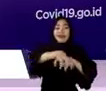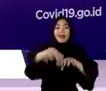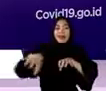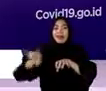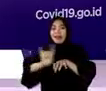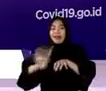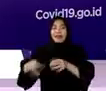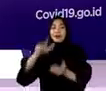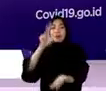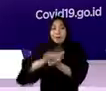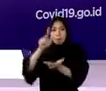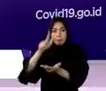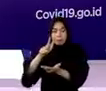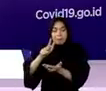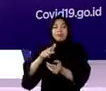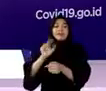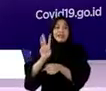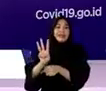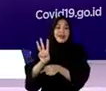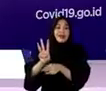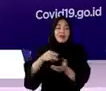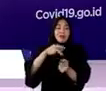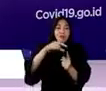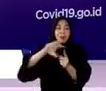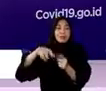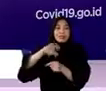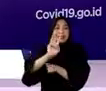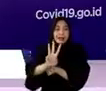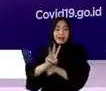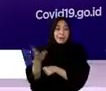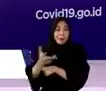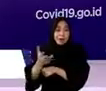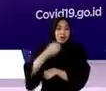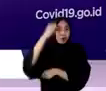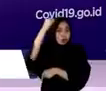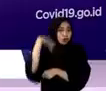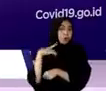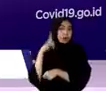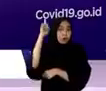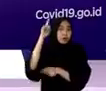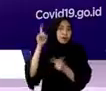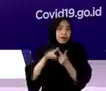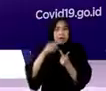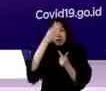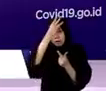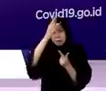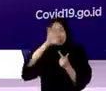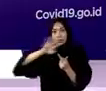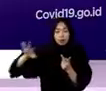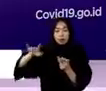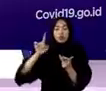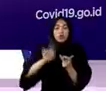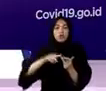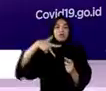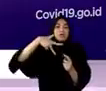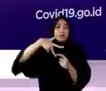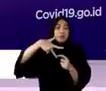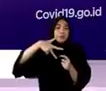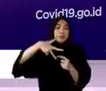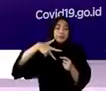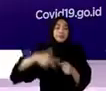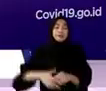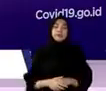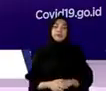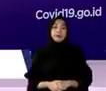Mikro ini juga berlaku di 3 provinsi lainnya, yaitu Sumatera Utara, Kalimantan Timur, dan Sulawesi